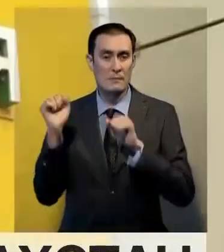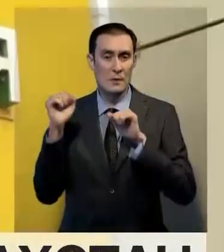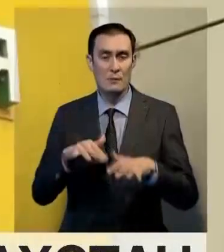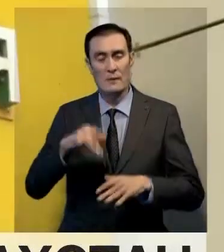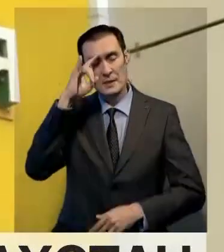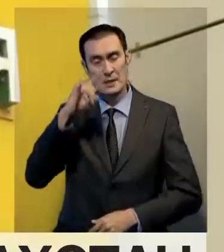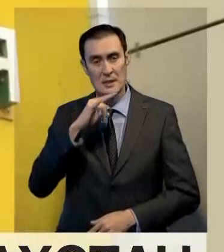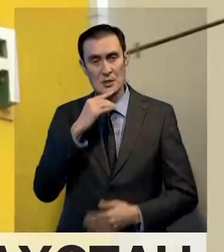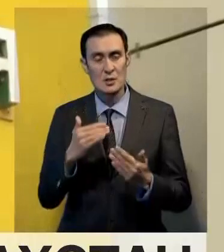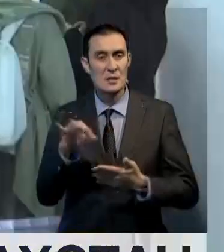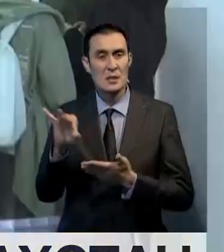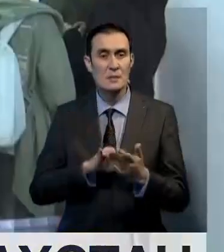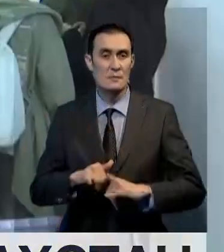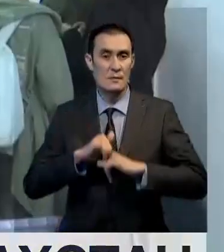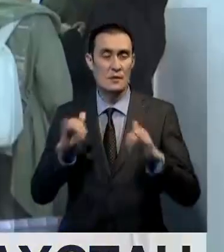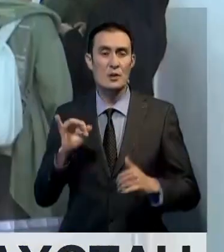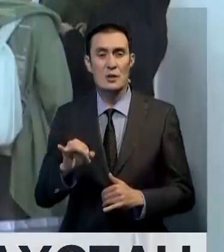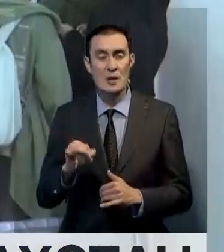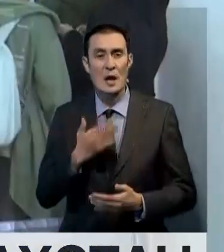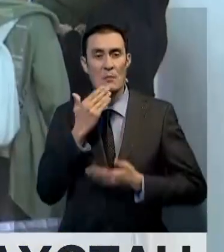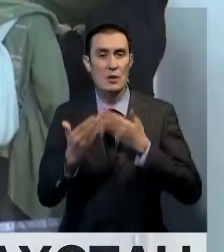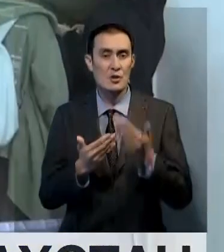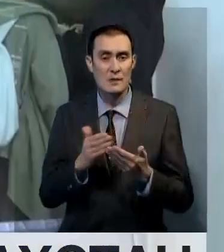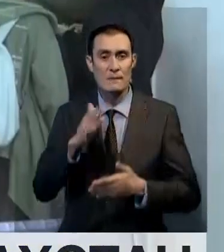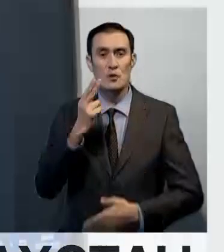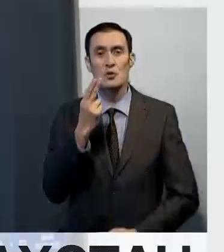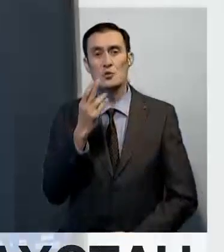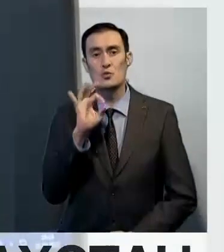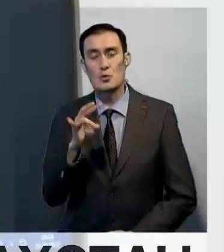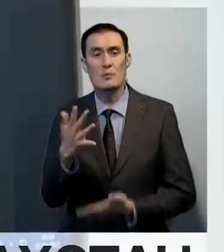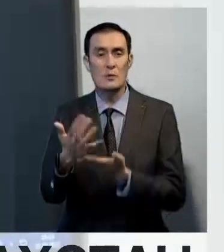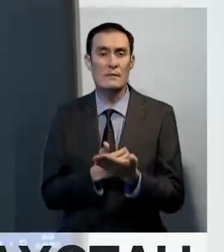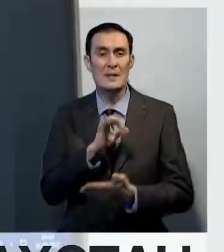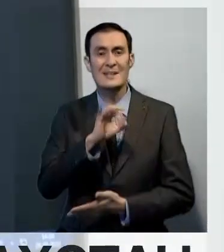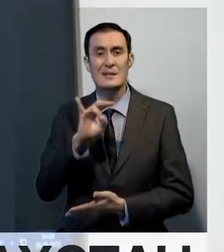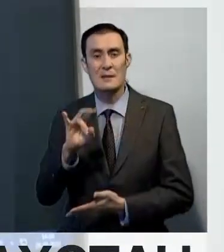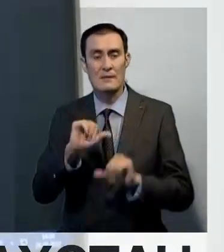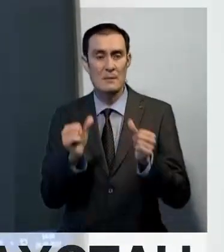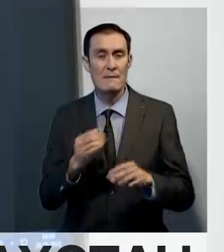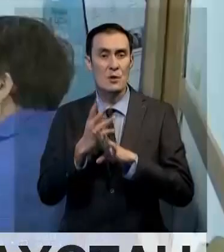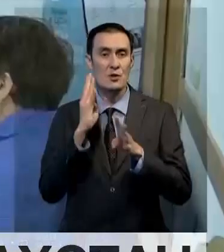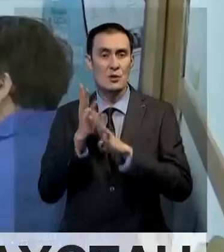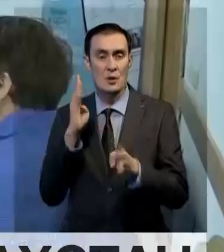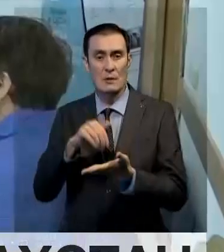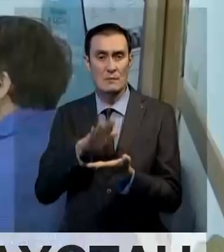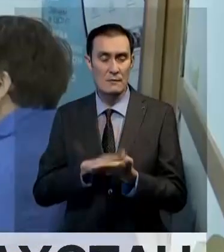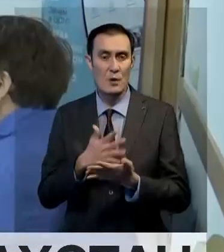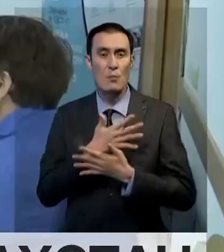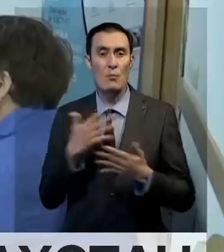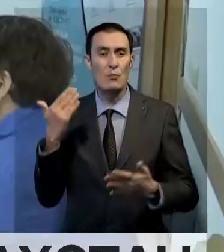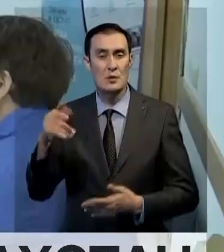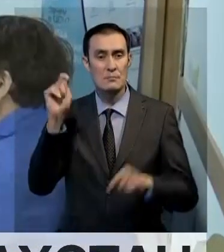потока в Казахстан резко выросло и количество обращений в ЦОНы для получения ИИН. В очередях выстраиваются